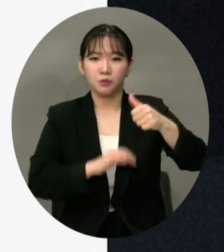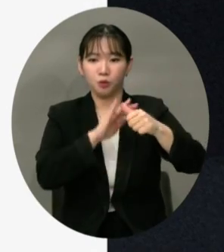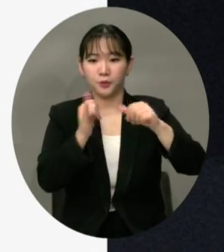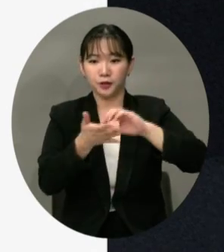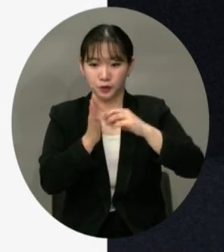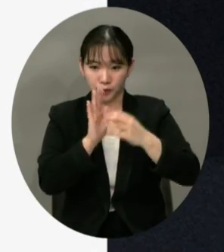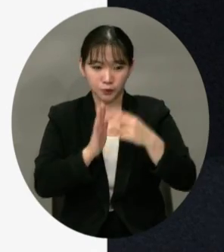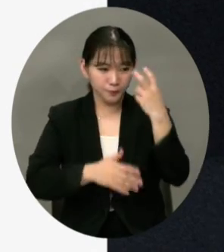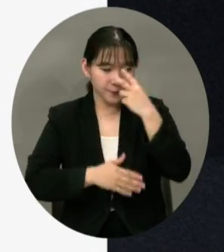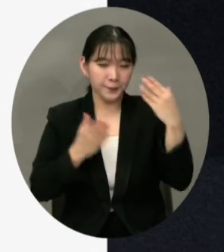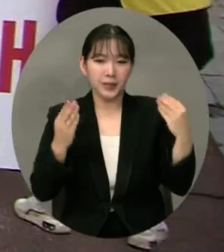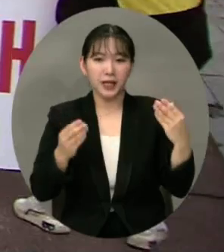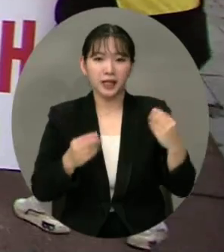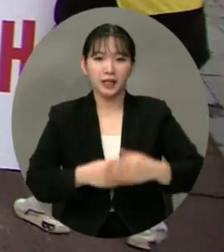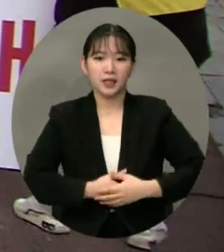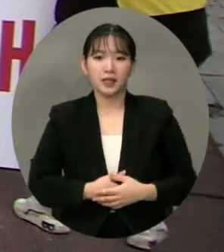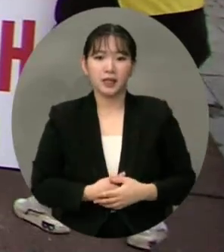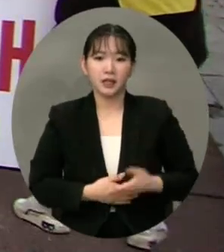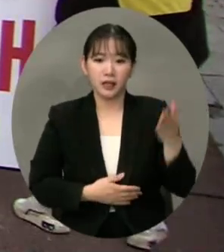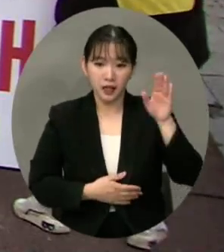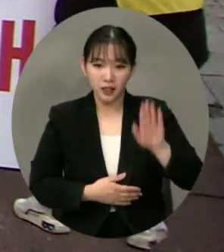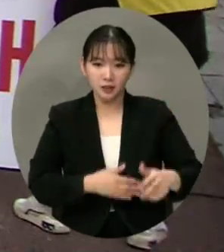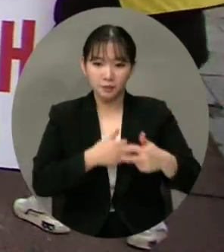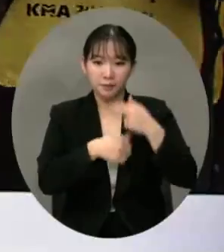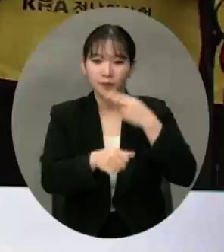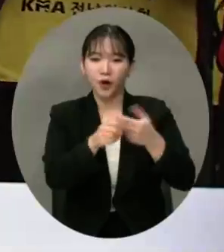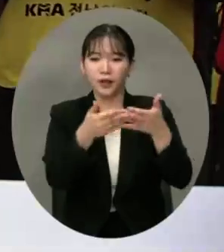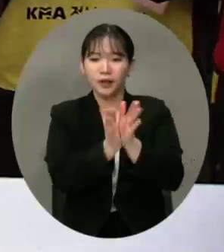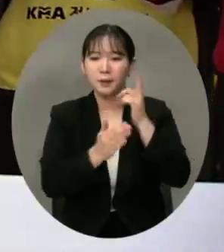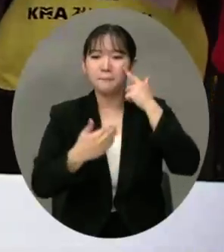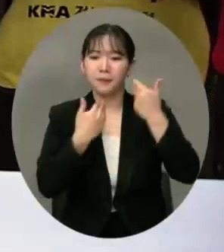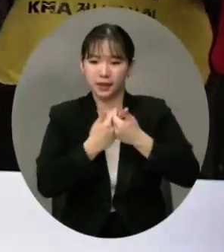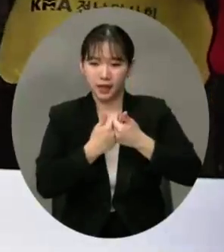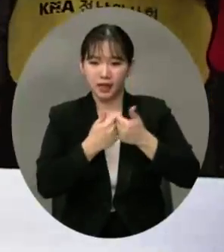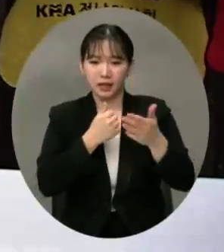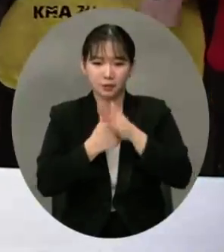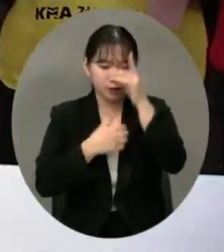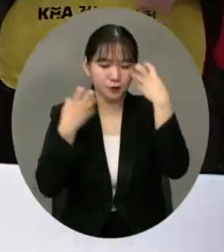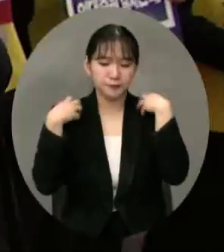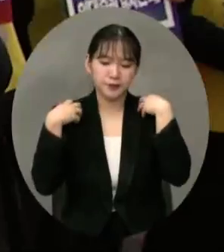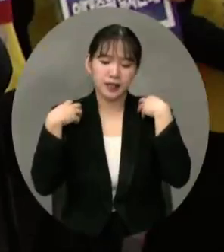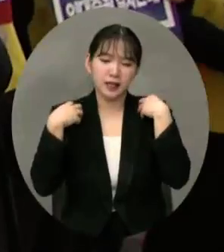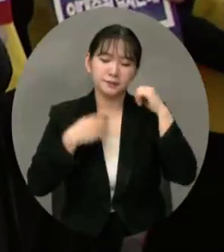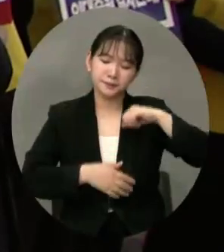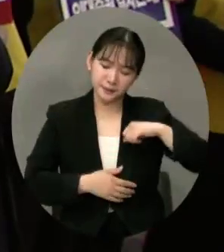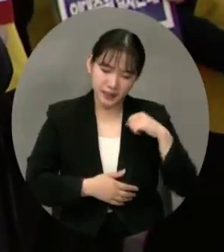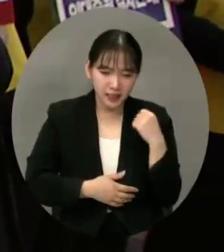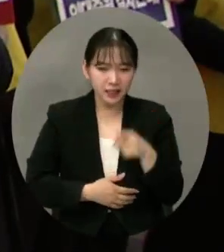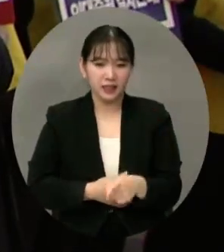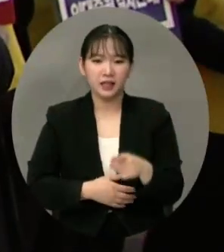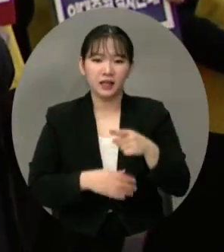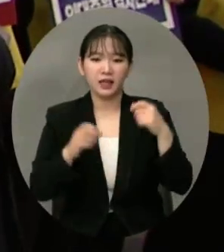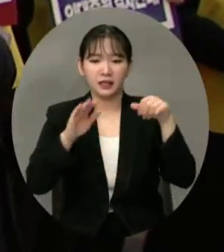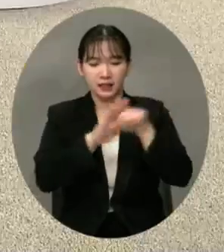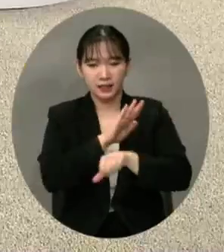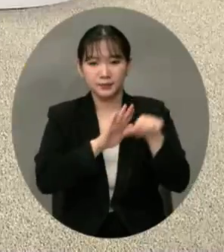달하는 것으로 조사됐습니다. 그러나 의사단체의 반발에 정부가 타협하면서 번번이